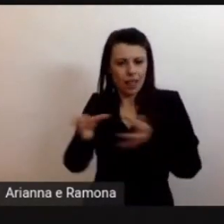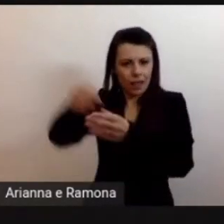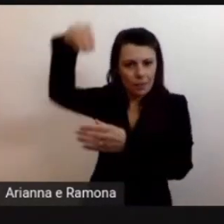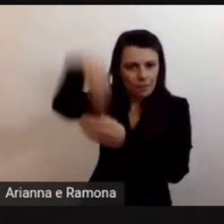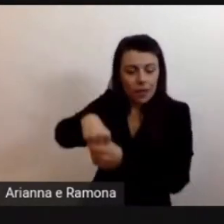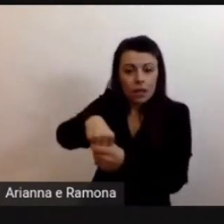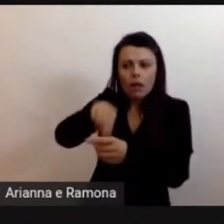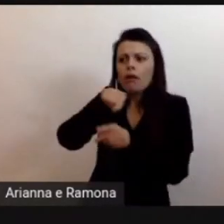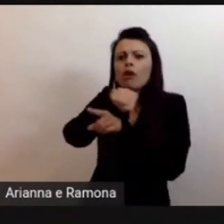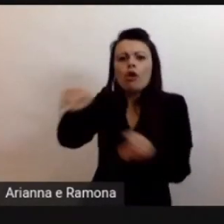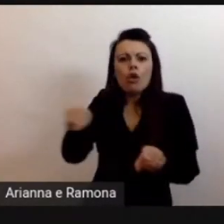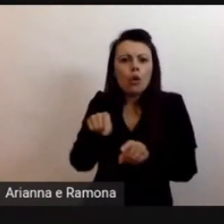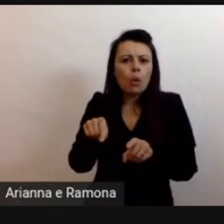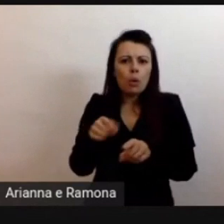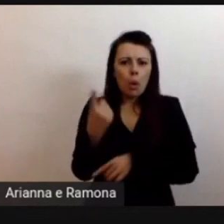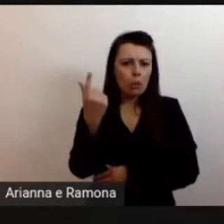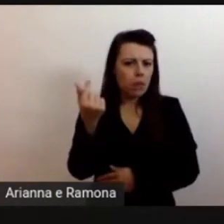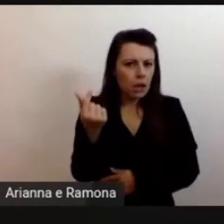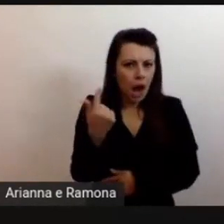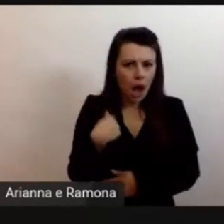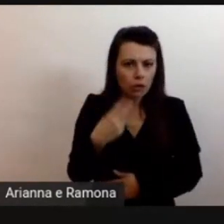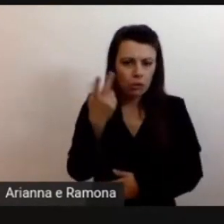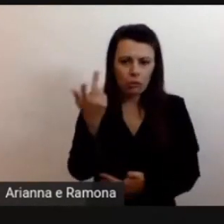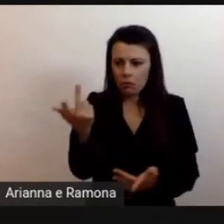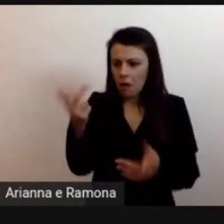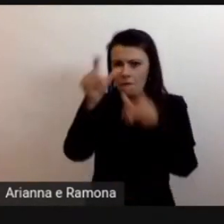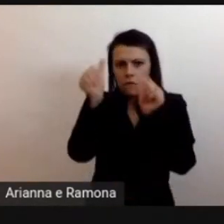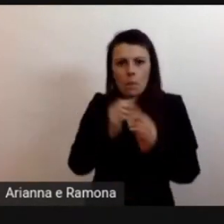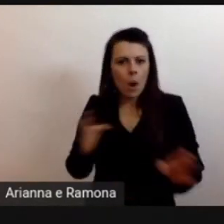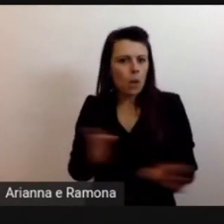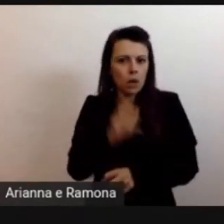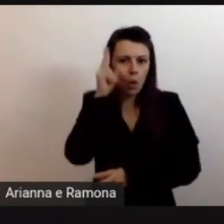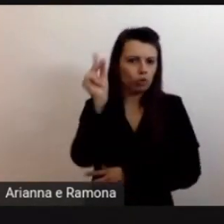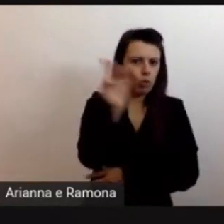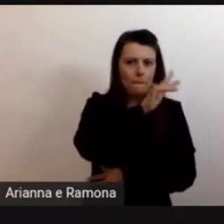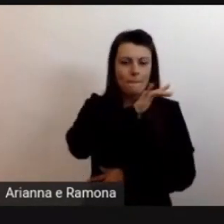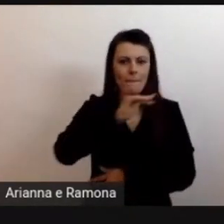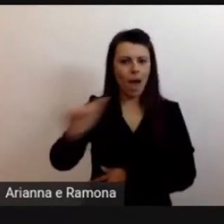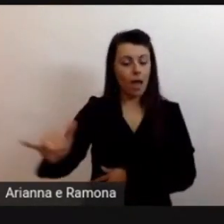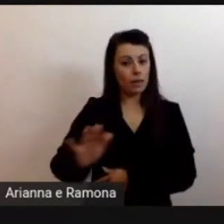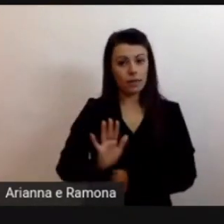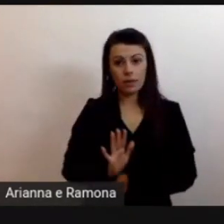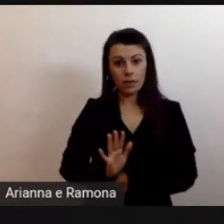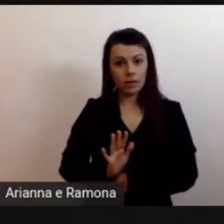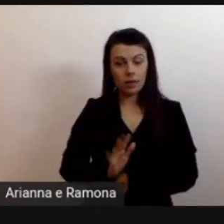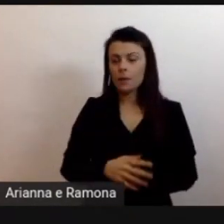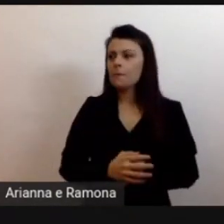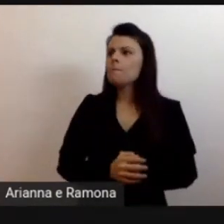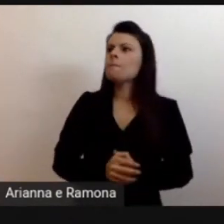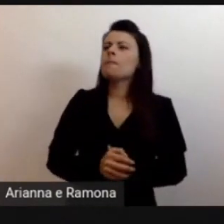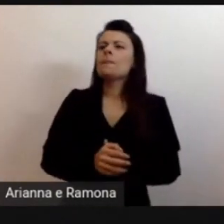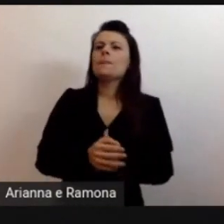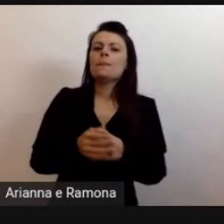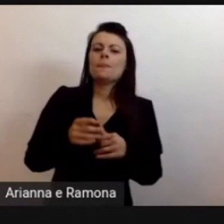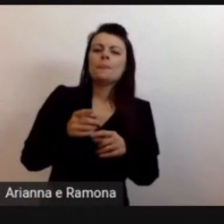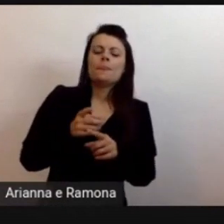che non hanno conosciuto ben ali nessuna torna il il